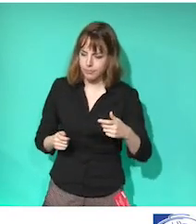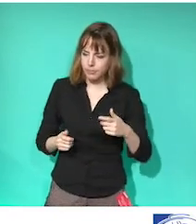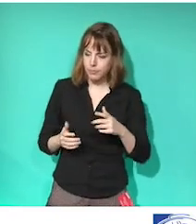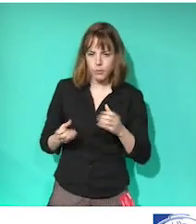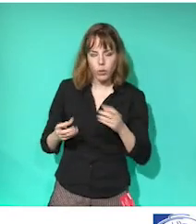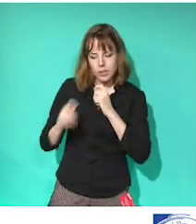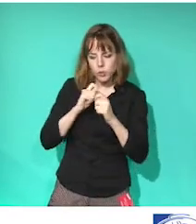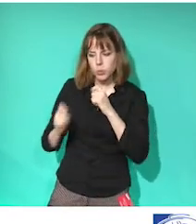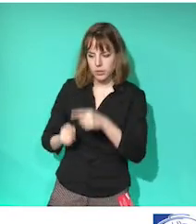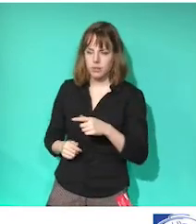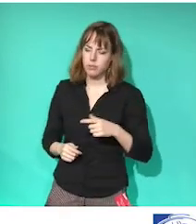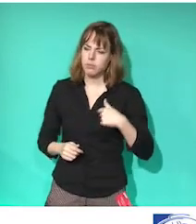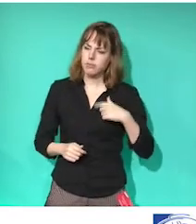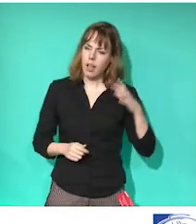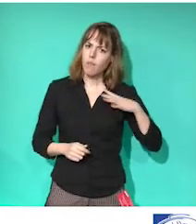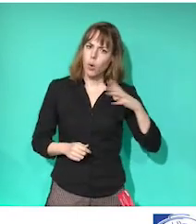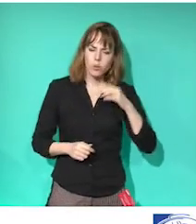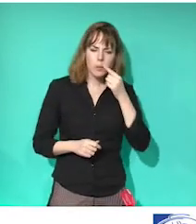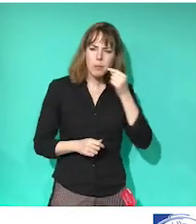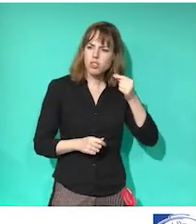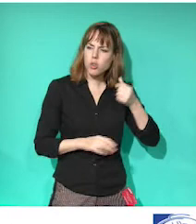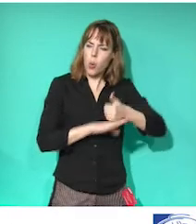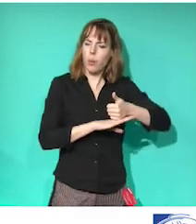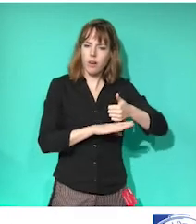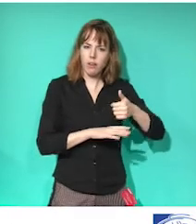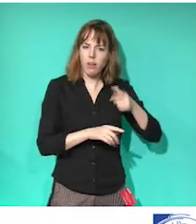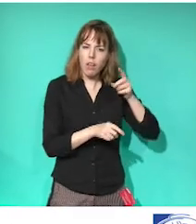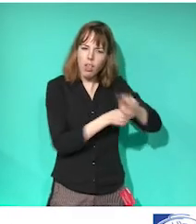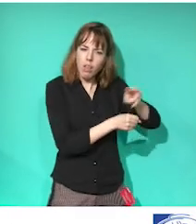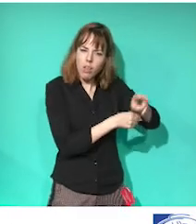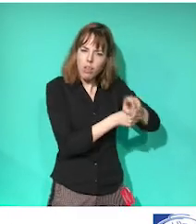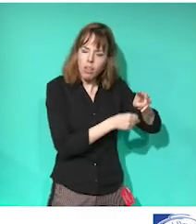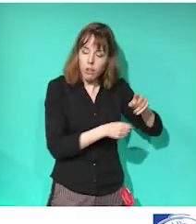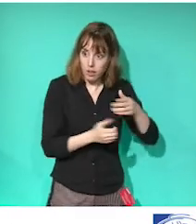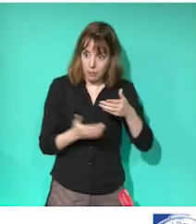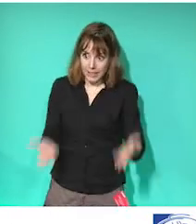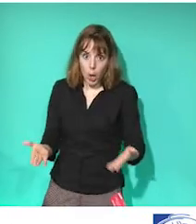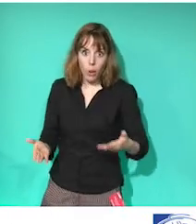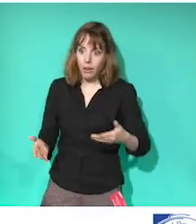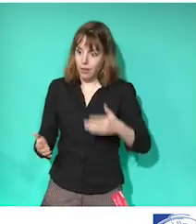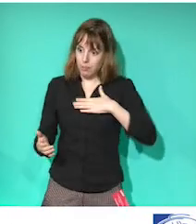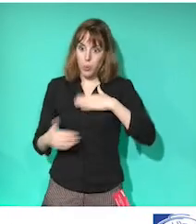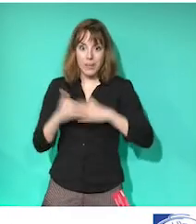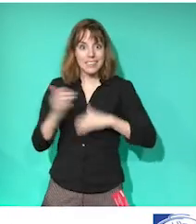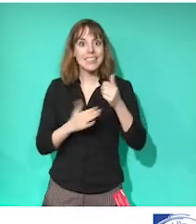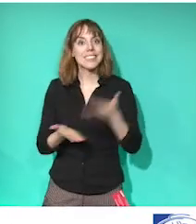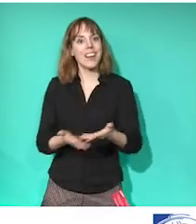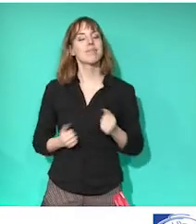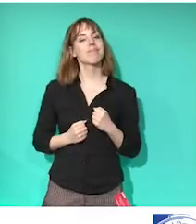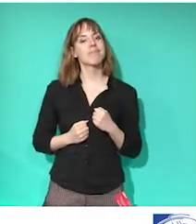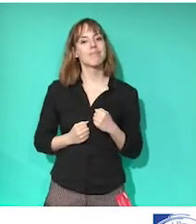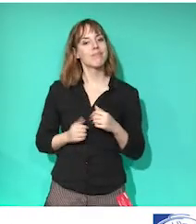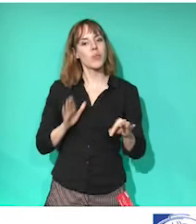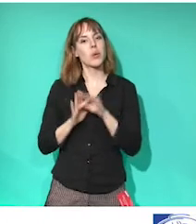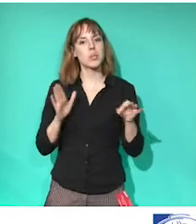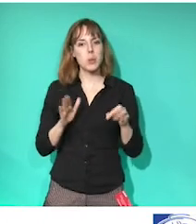c'est qu'avant, je disais du mal des machos toute la journée, mais maintenant, c'est mon job de faire ça. Je le fais à plein temps, et c'est ma fonction.